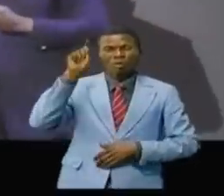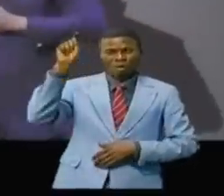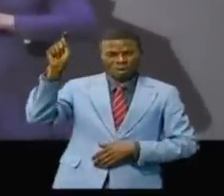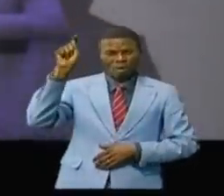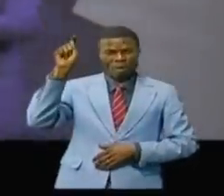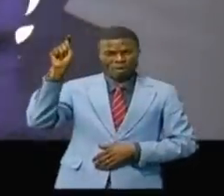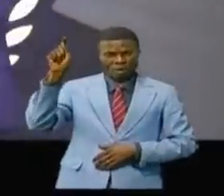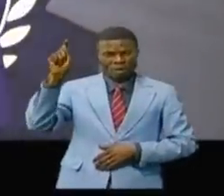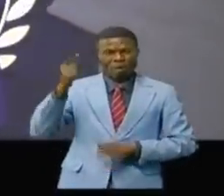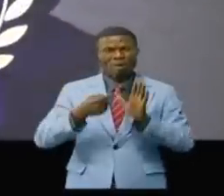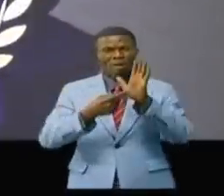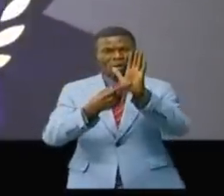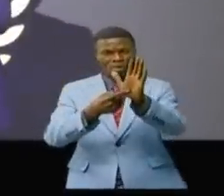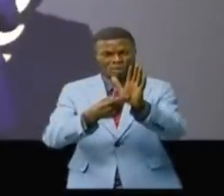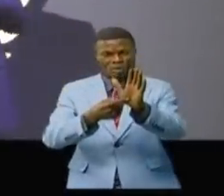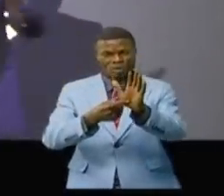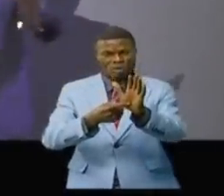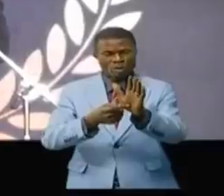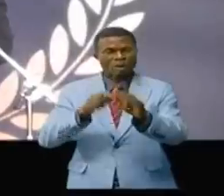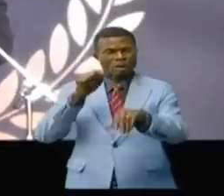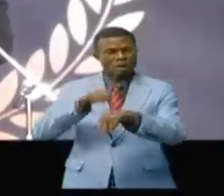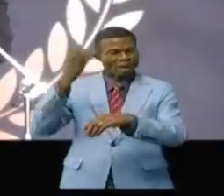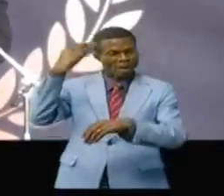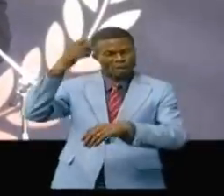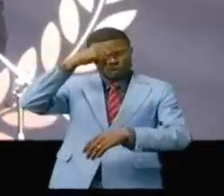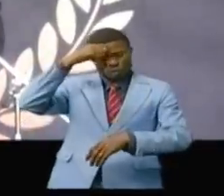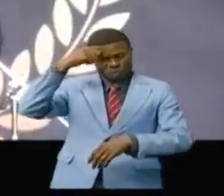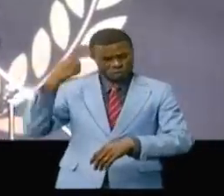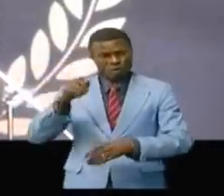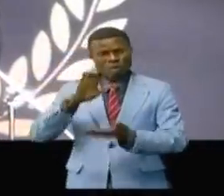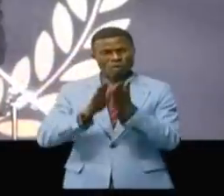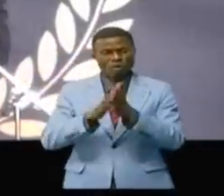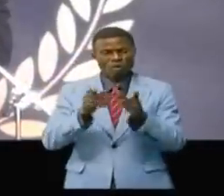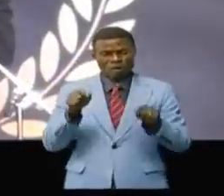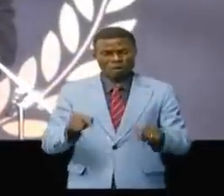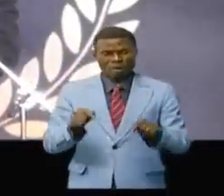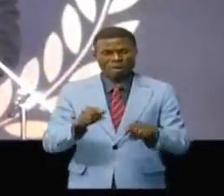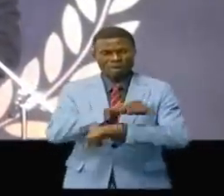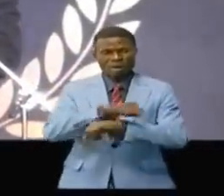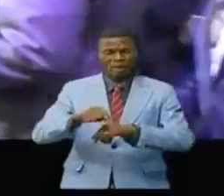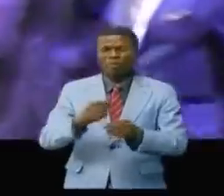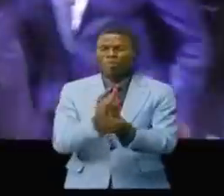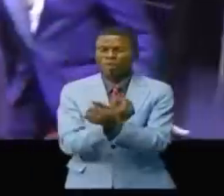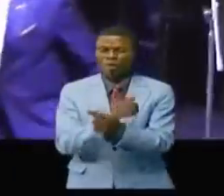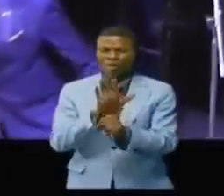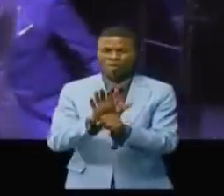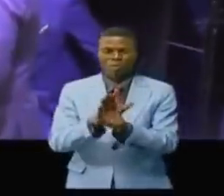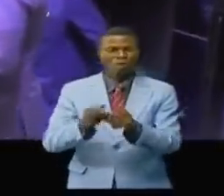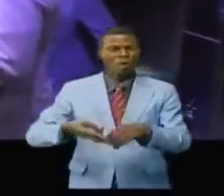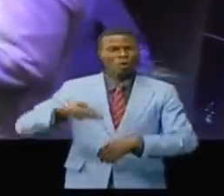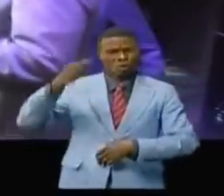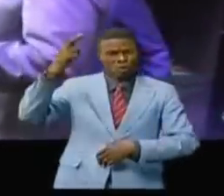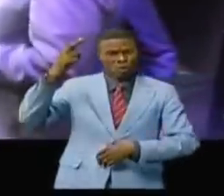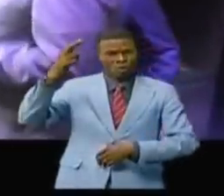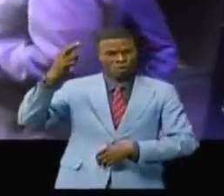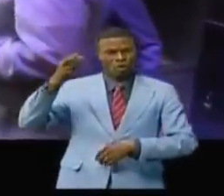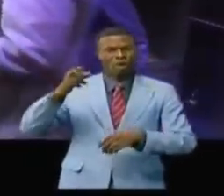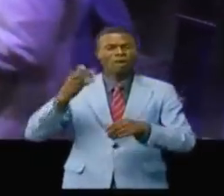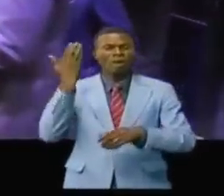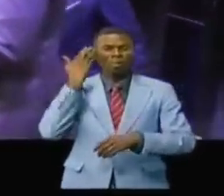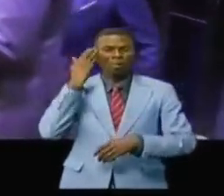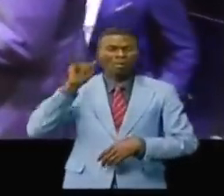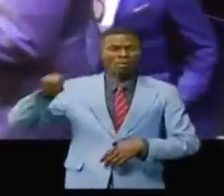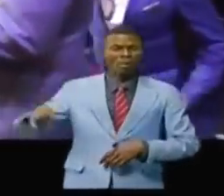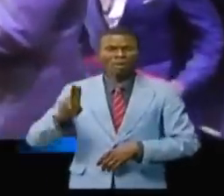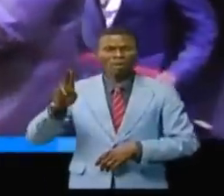émouvants démontrant toutes les tempêtes traversées par l'IGF pour devenir aujourd'hui une institution respectée. Au-delà des présents remis à Jules Alunguété et son